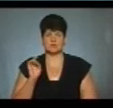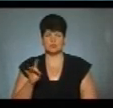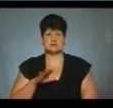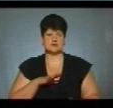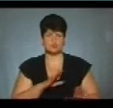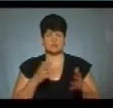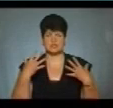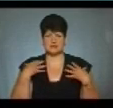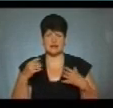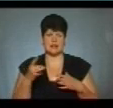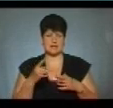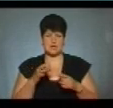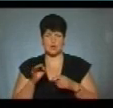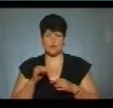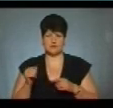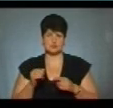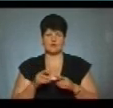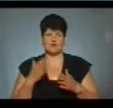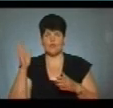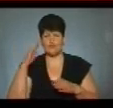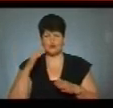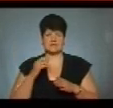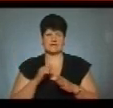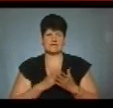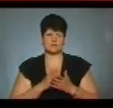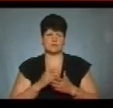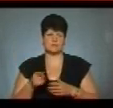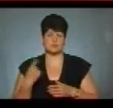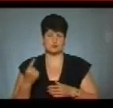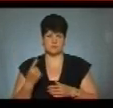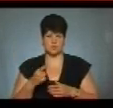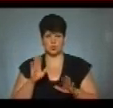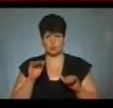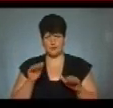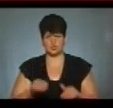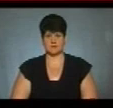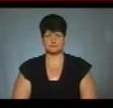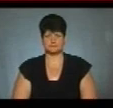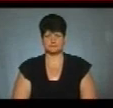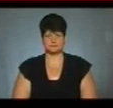заступник начальника регіонального офісу водних ресурсів Тернопільської області. До побачення.